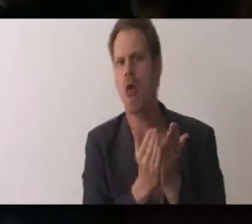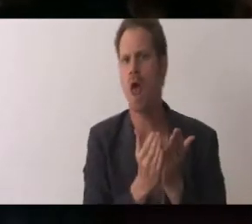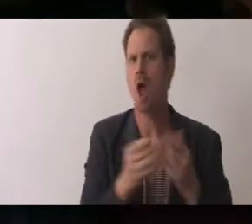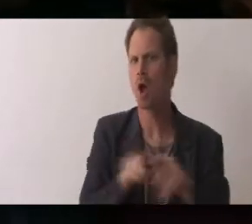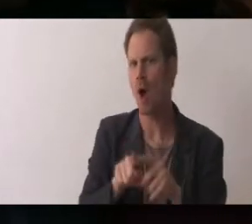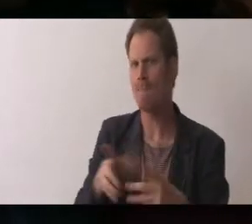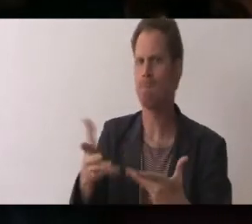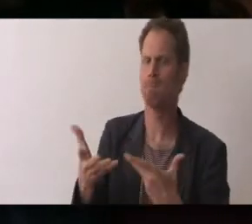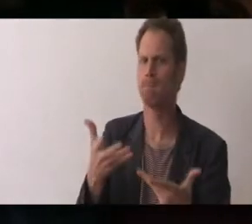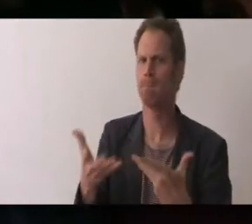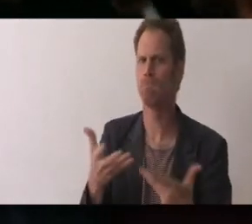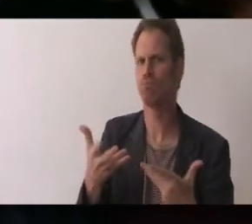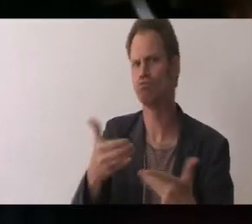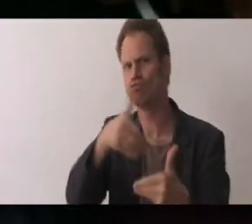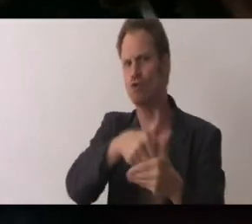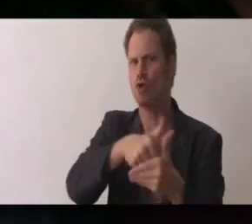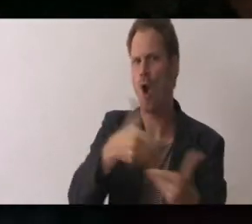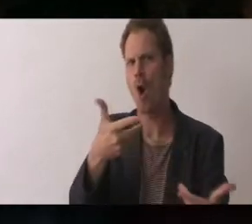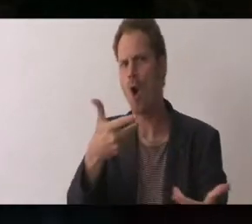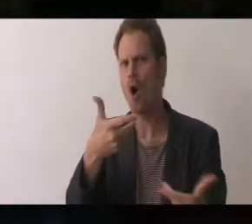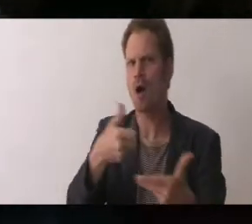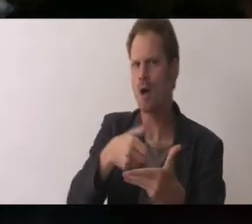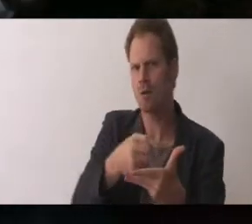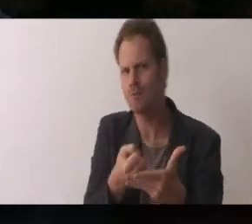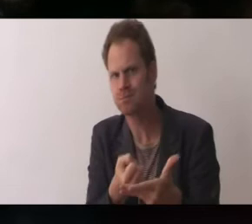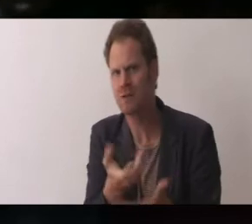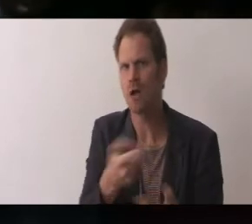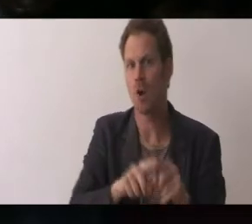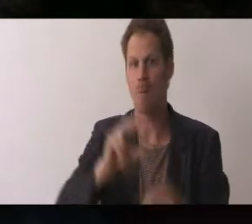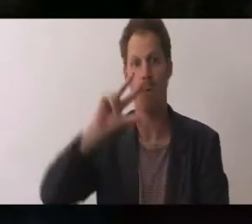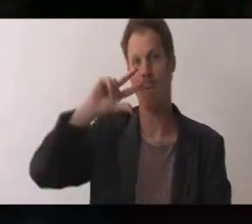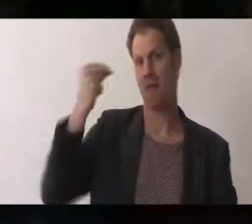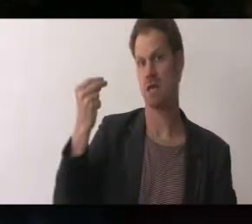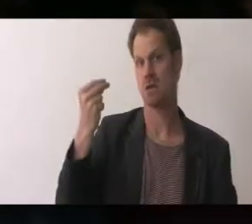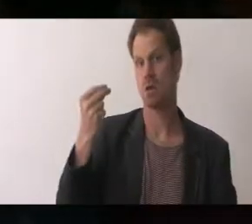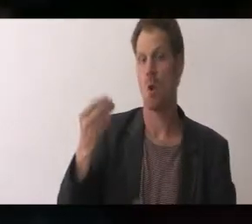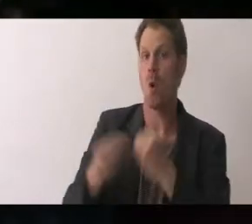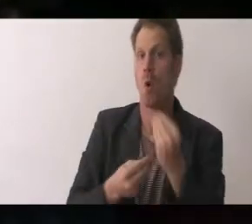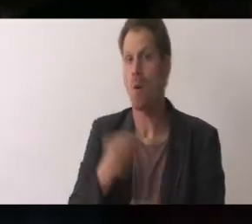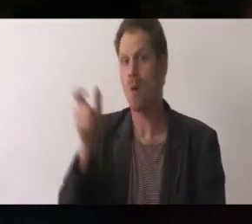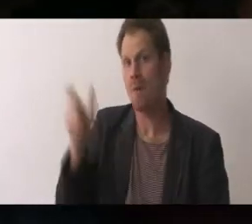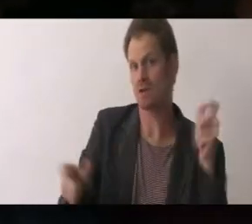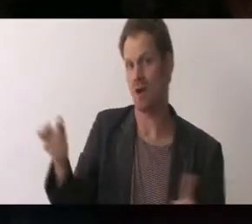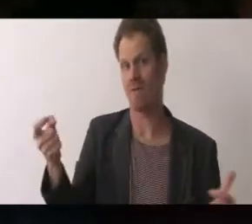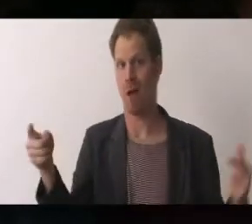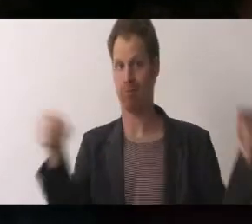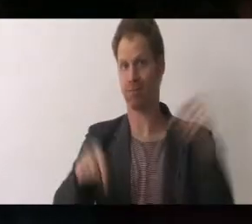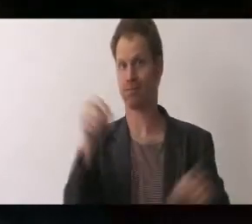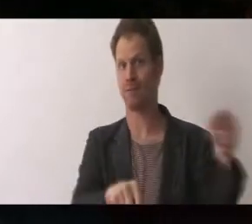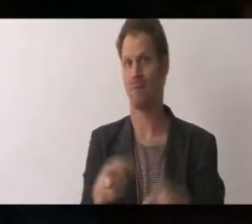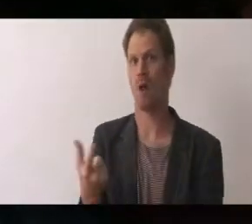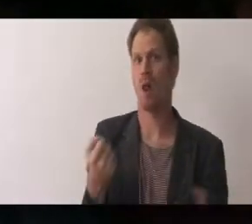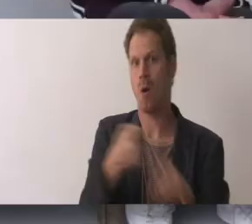aussi une façon de faire passer notre message humaniste et peut-être d'inciter d'autres personnes à rejoindre